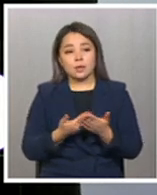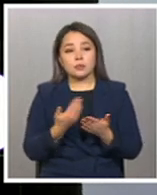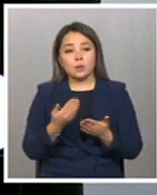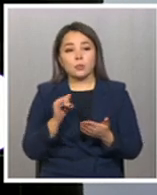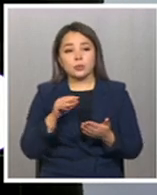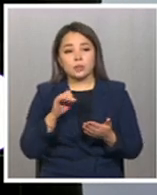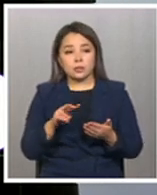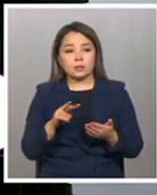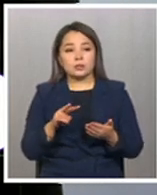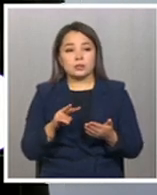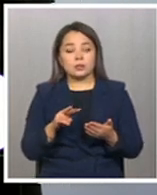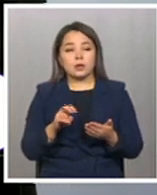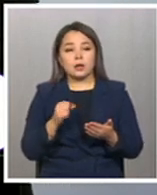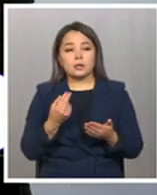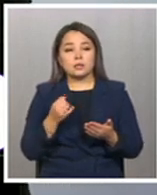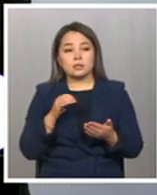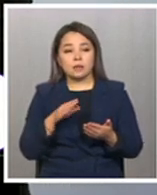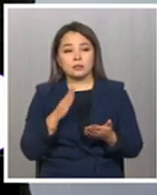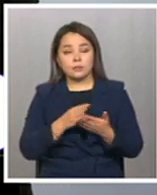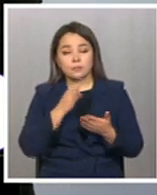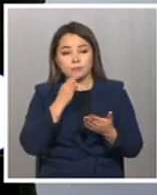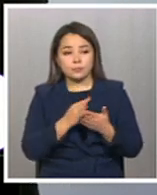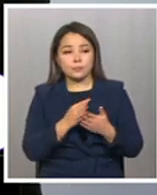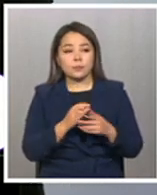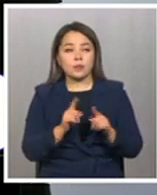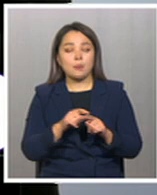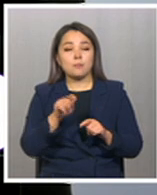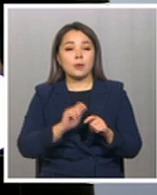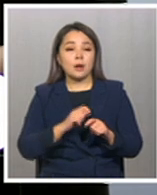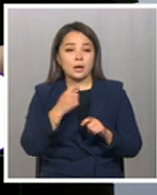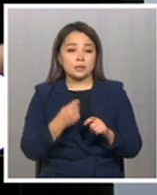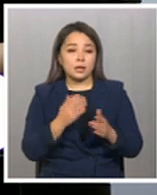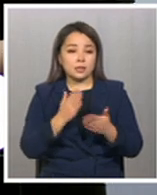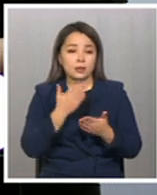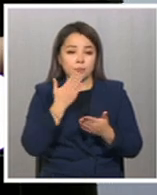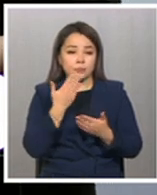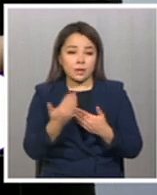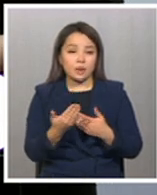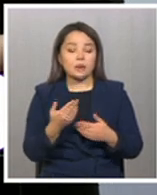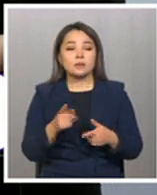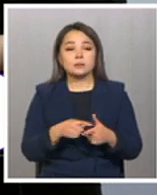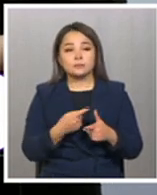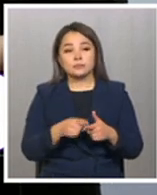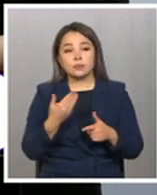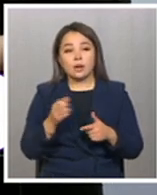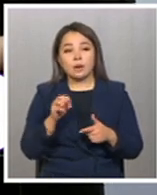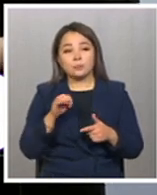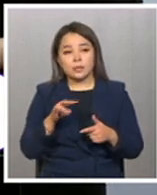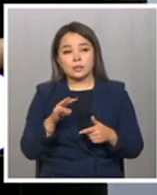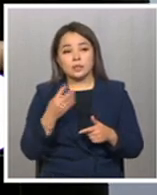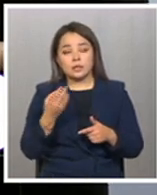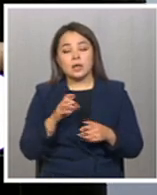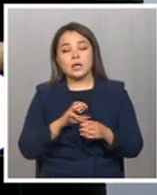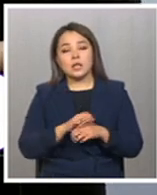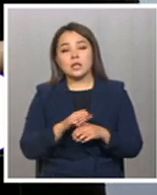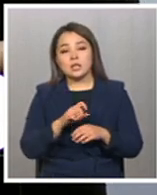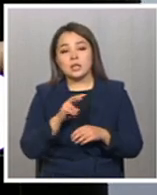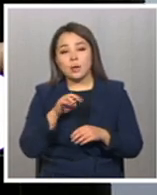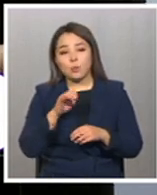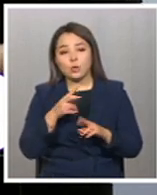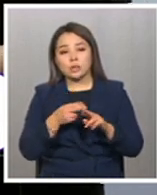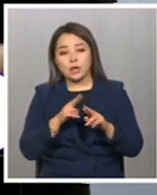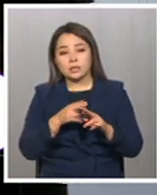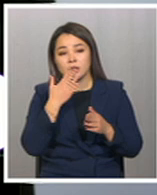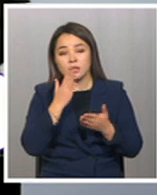бутил ацетат, яғни банан иісті, немесе амил ацетат, лимон иісті болып